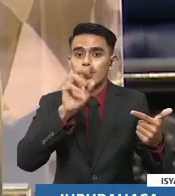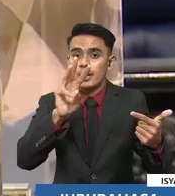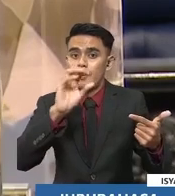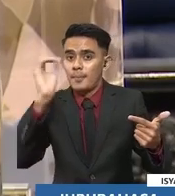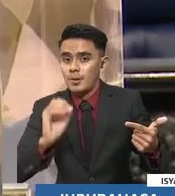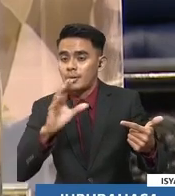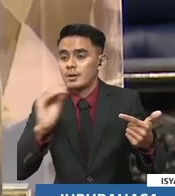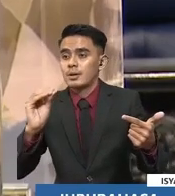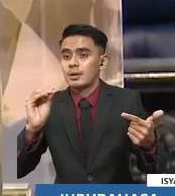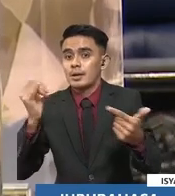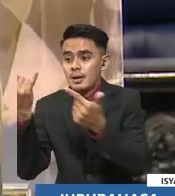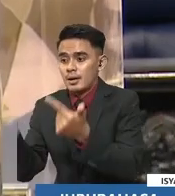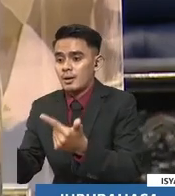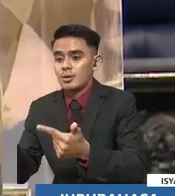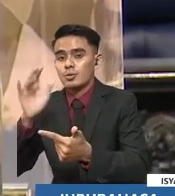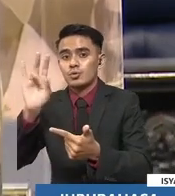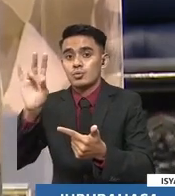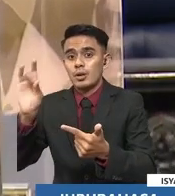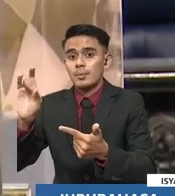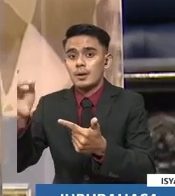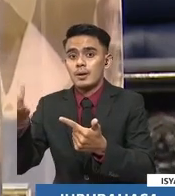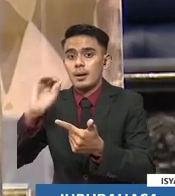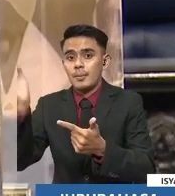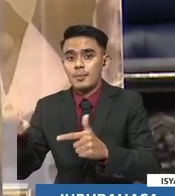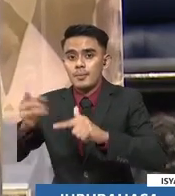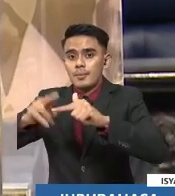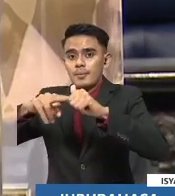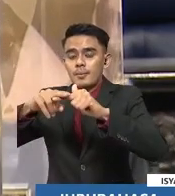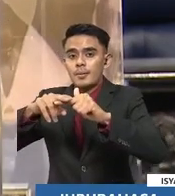70.6%, yang terkini 78%, peningkatan